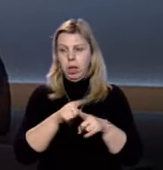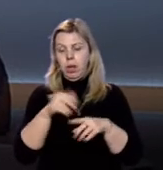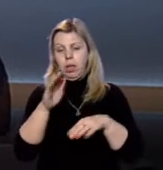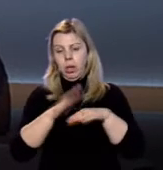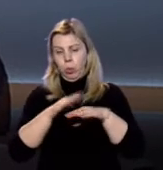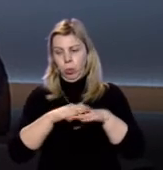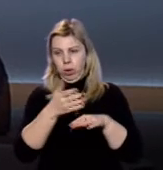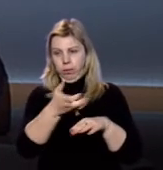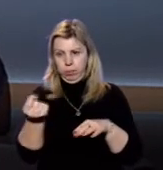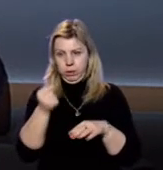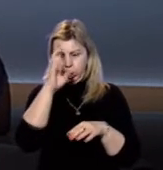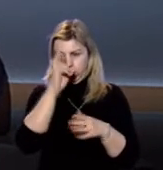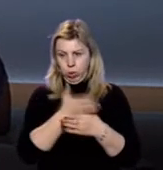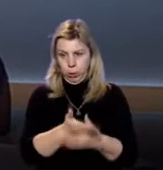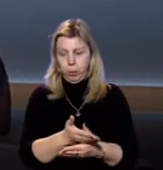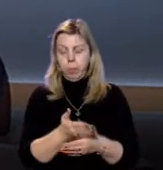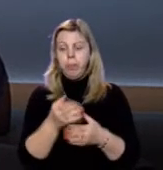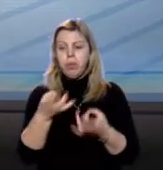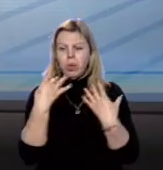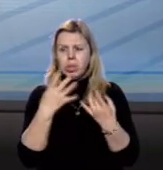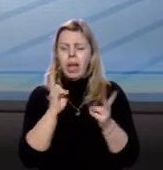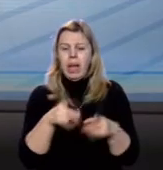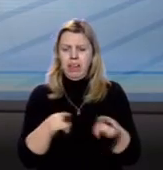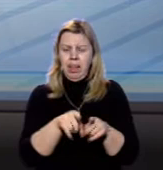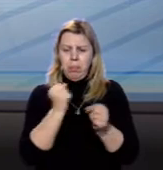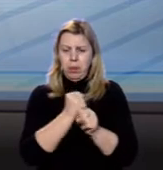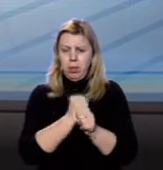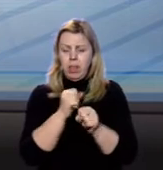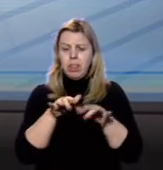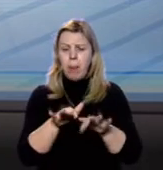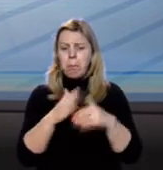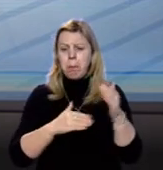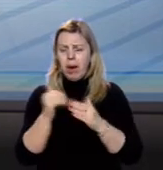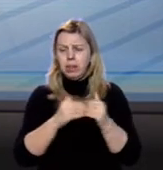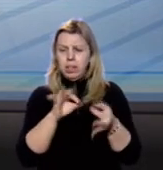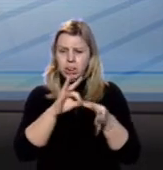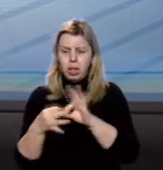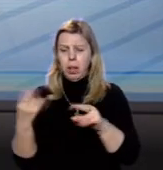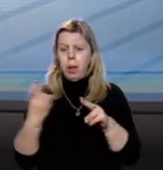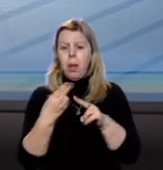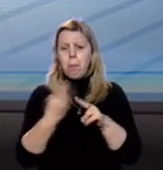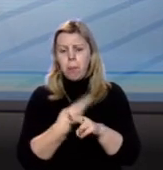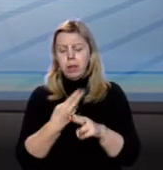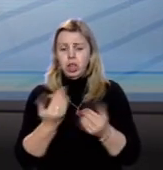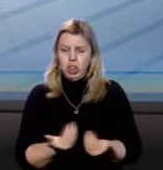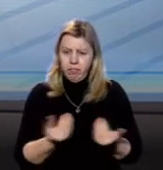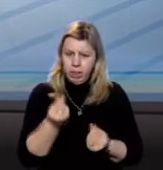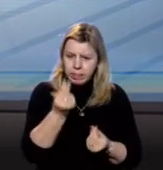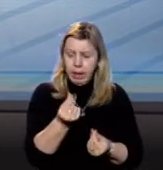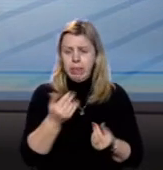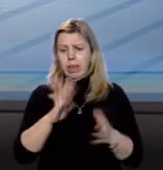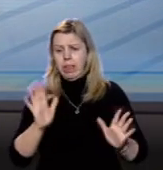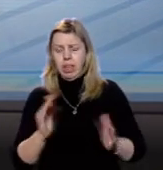одержувачем даної державної допомоги. Отож, розкажіть, як це працюватиме на практиці детальніше про безготівкову та готівкову форму